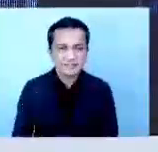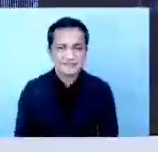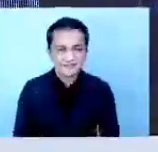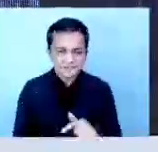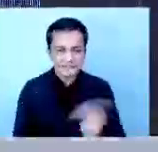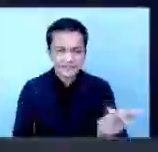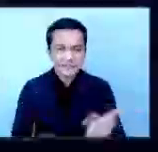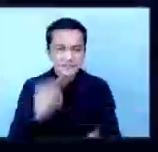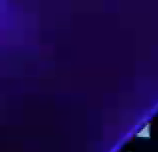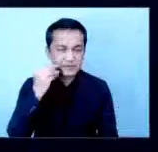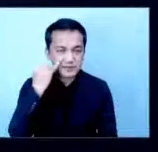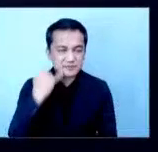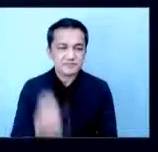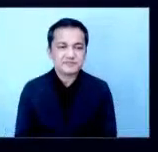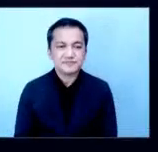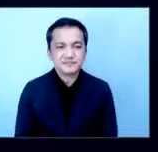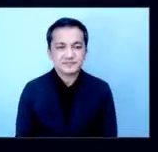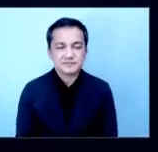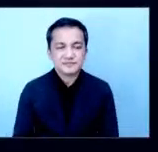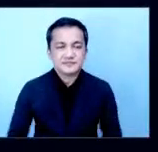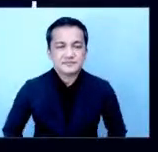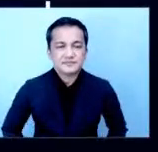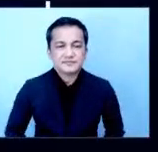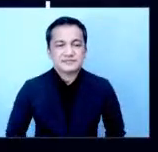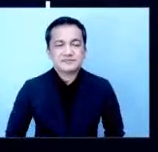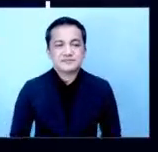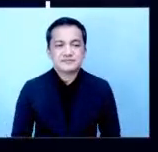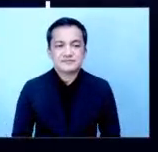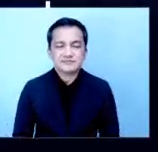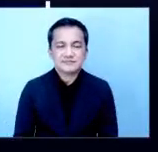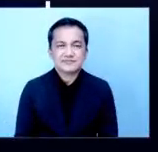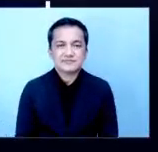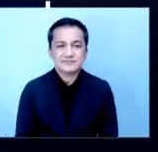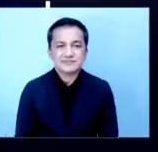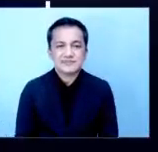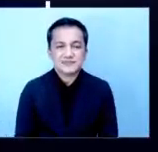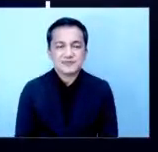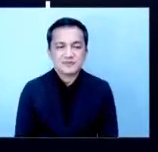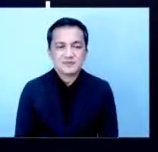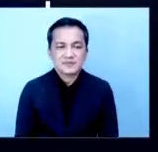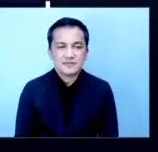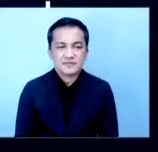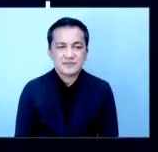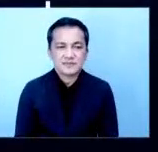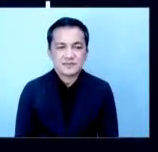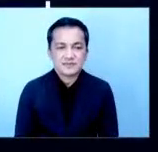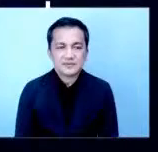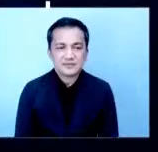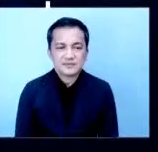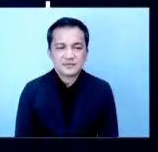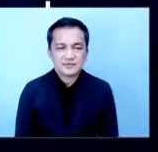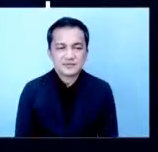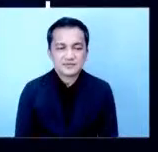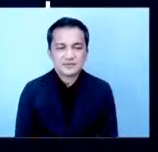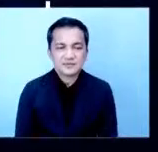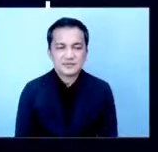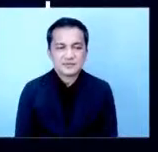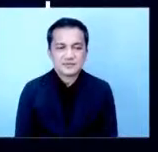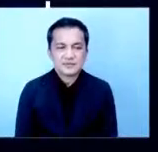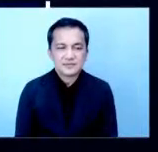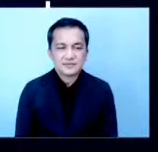Marfori. Few moons ago, I saw flags